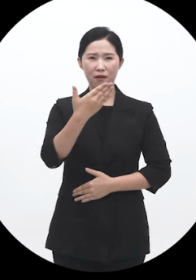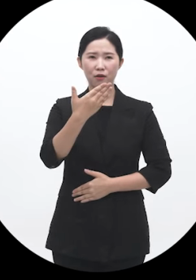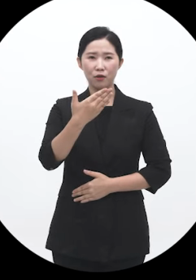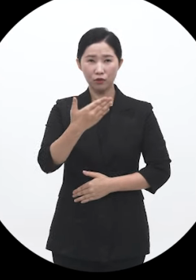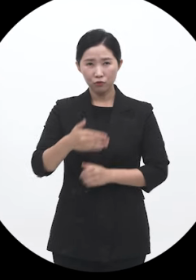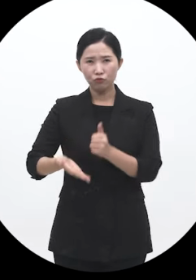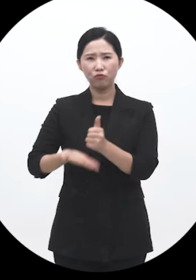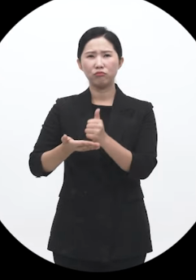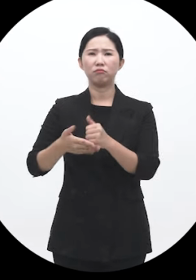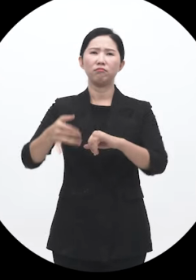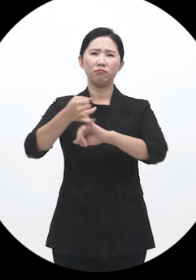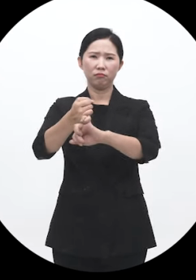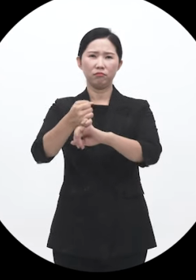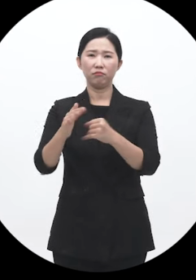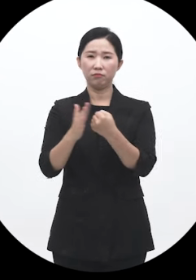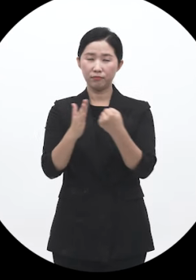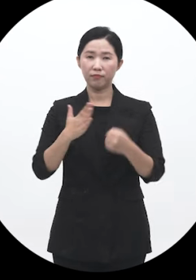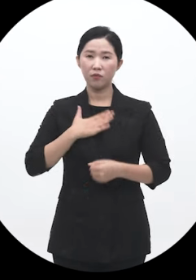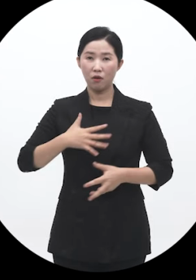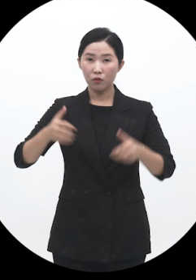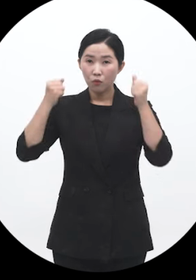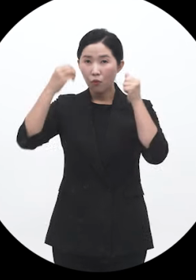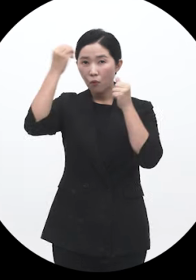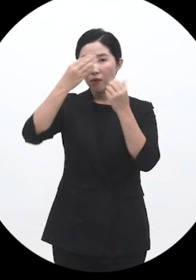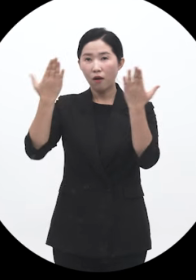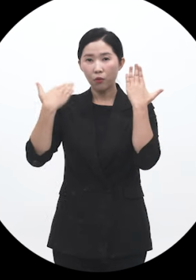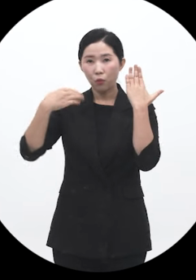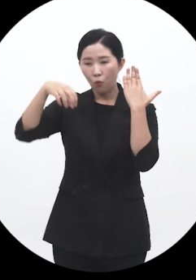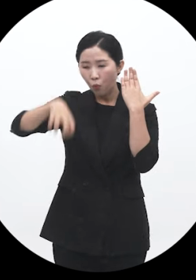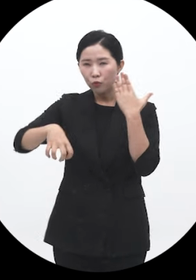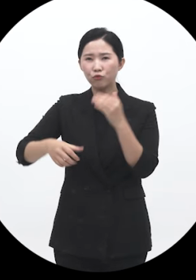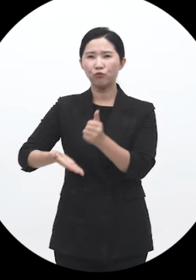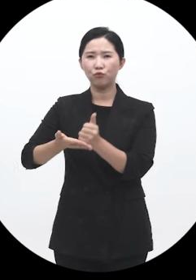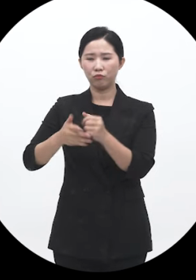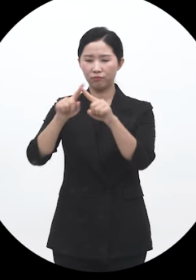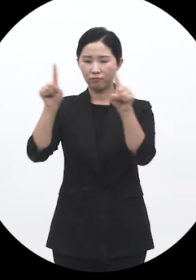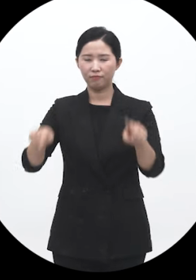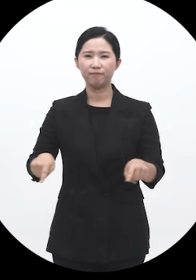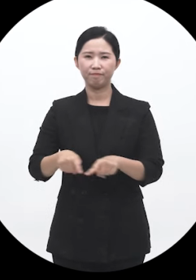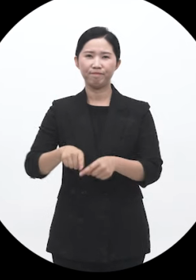때문에 출신 고교의 추천을 반드시 받고 지원하셔야 합니다.